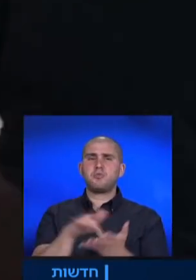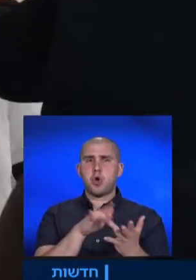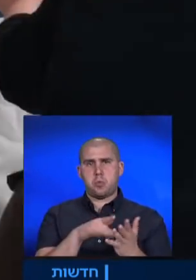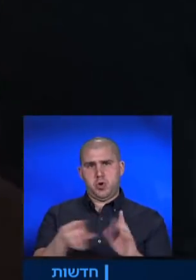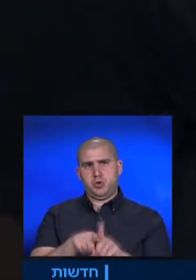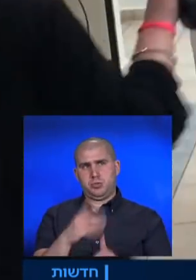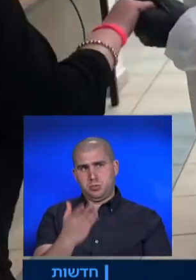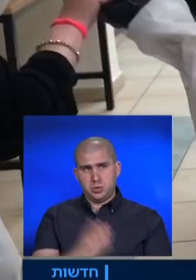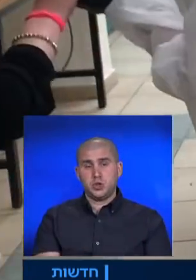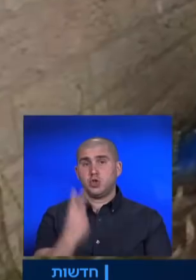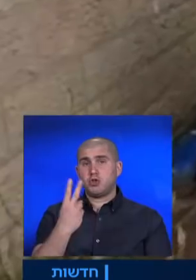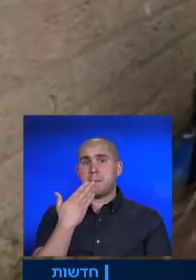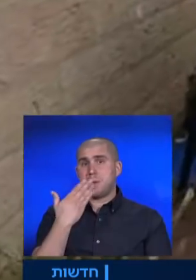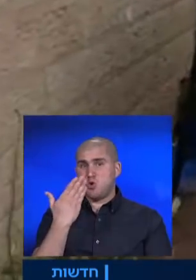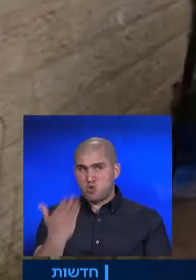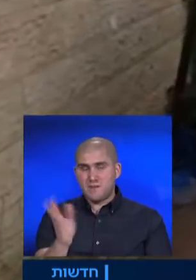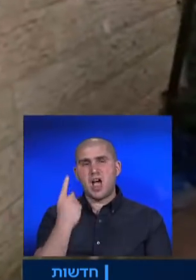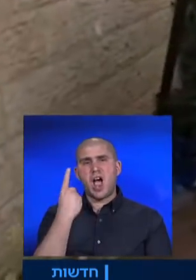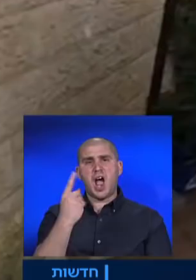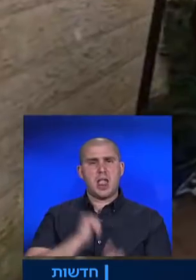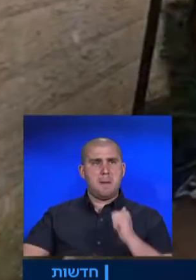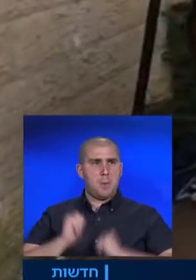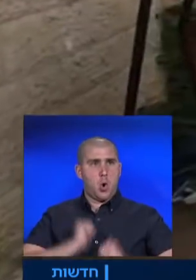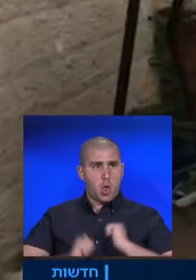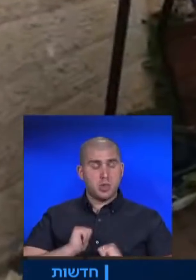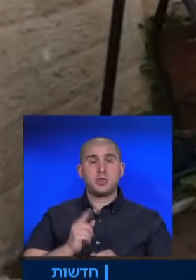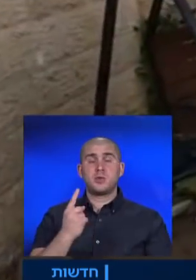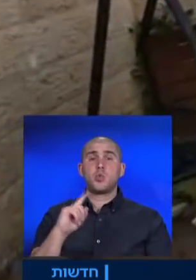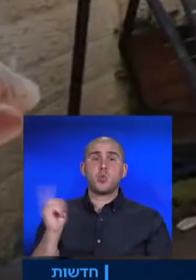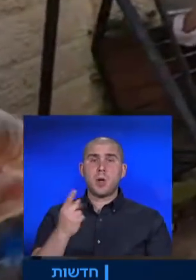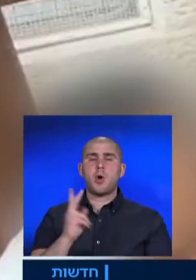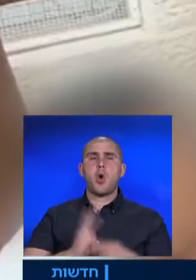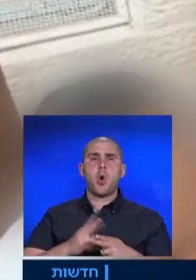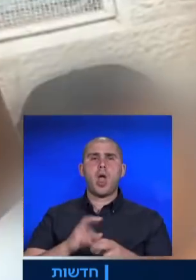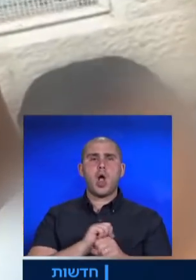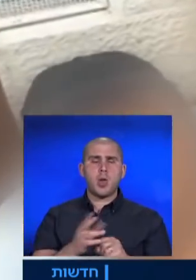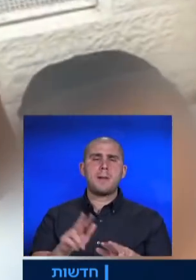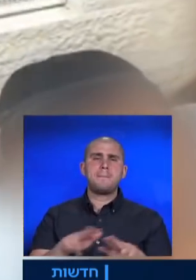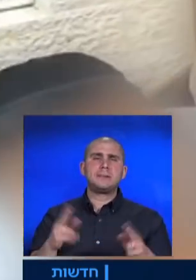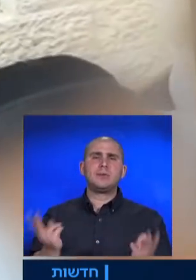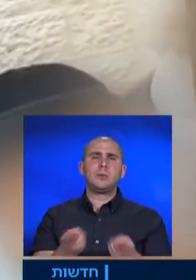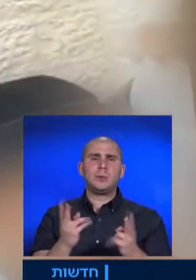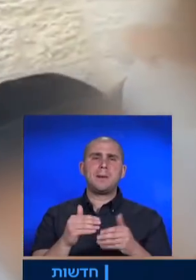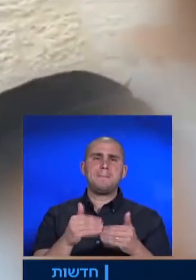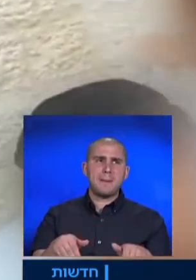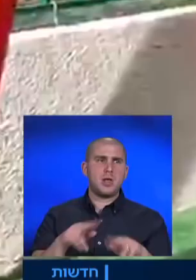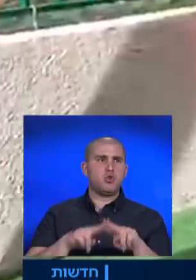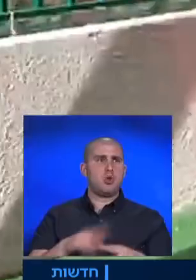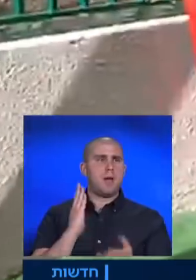2 בירושלים ואחת בחולון. בכולן חולי קורונה במצב קל עם מגבלה ששוהים כאן עד